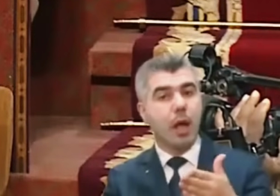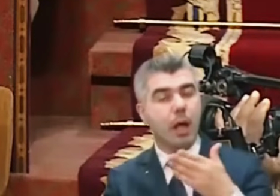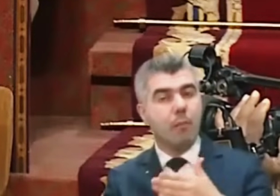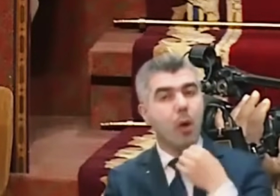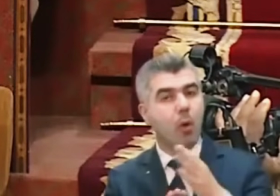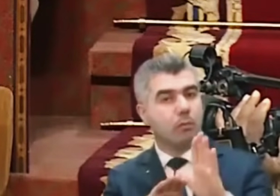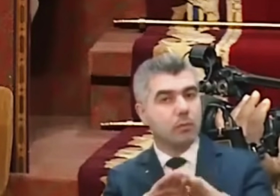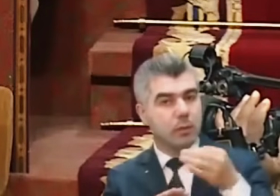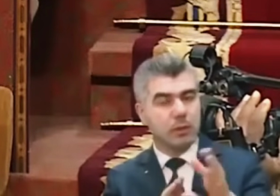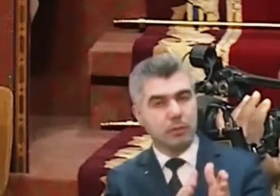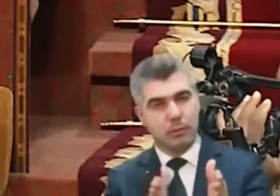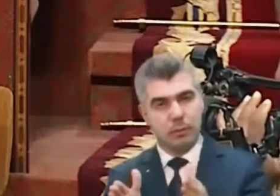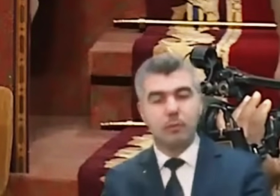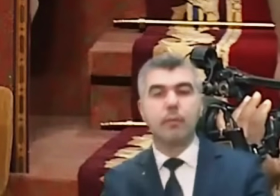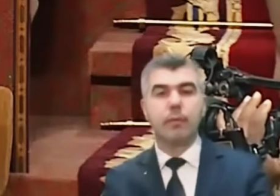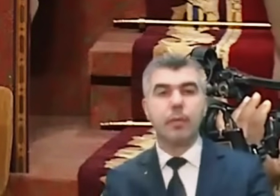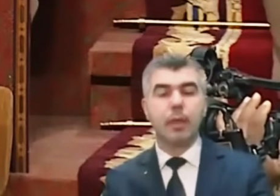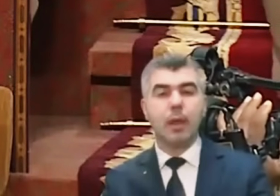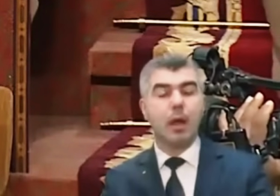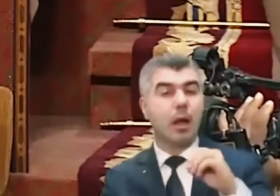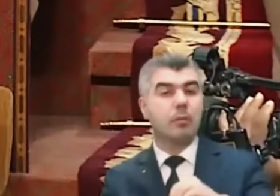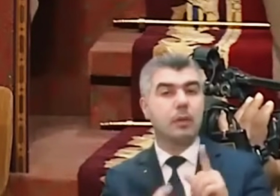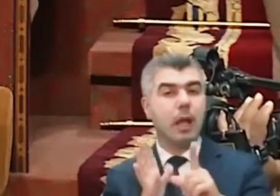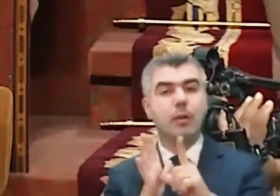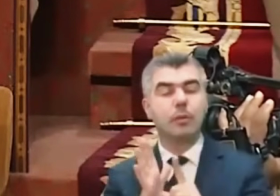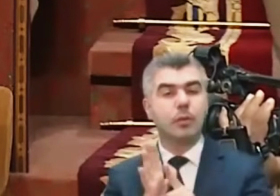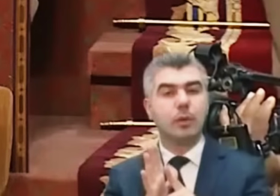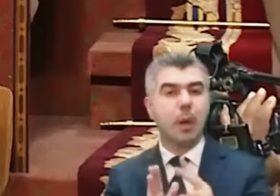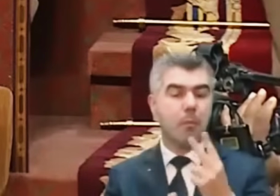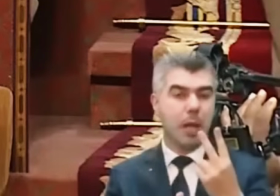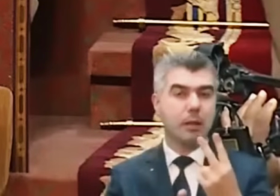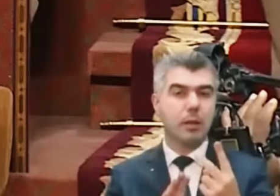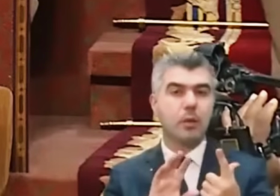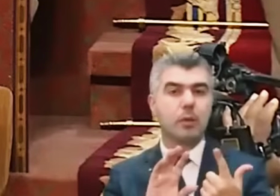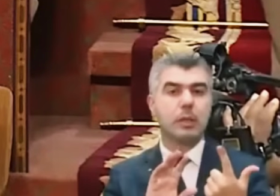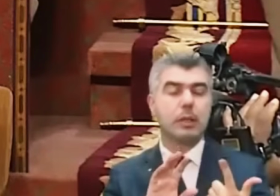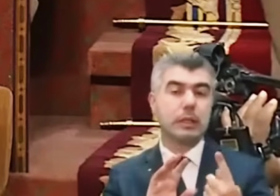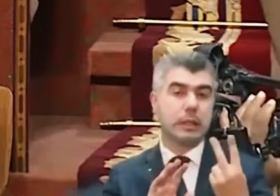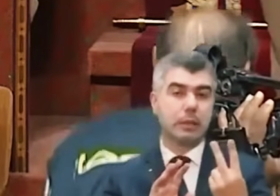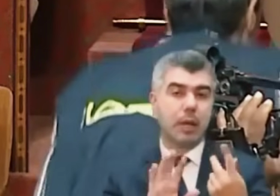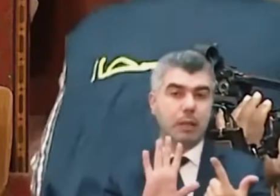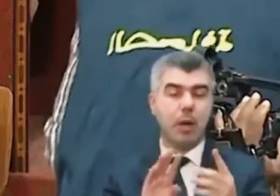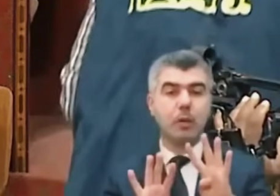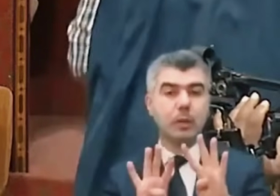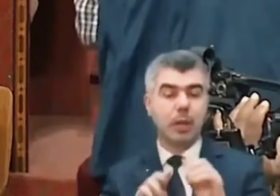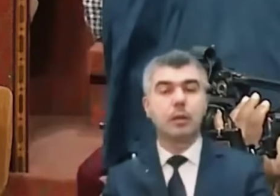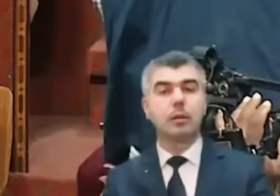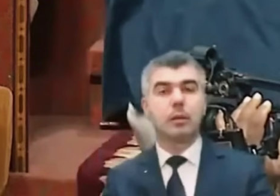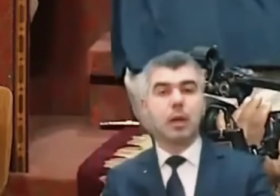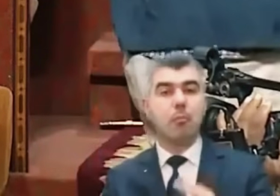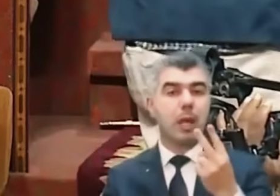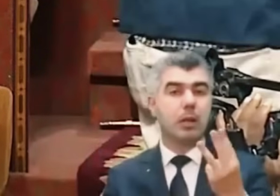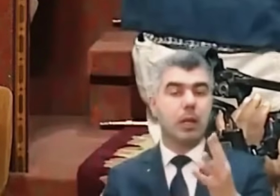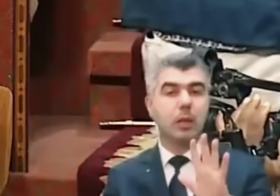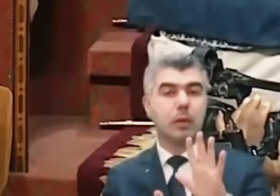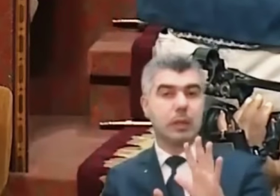160. كذلك تفعيل المادة 287 كانت المادة 263 سابقا